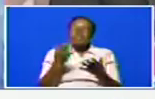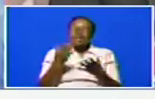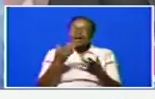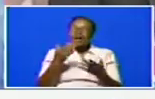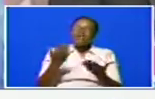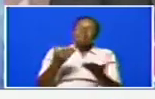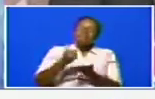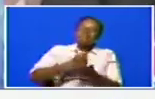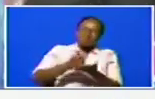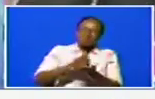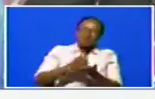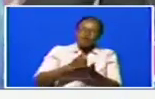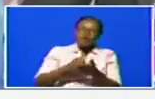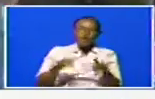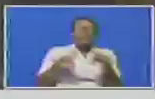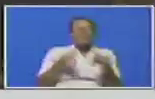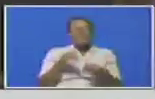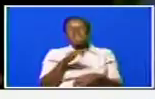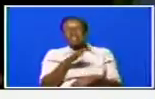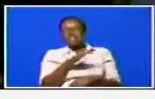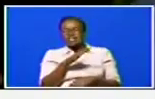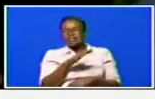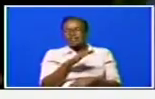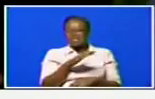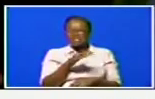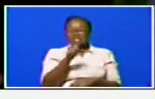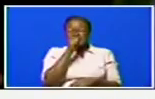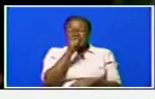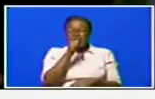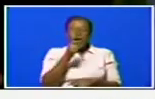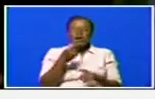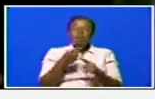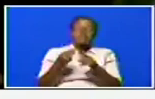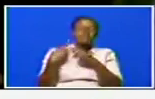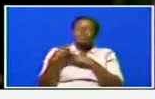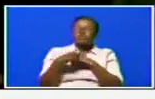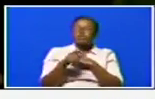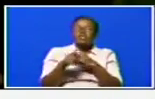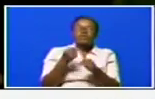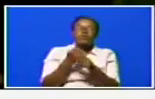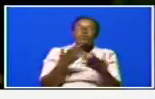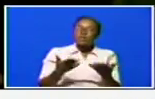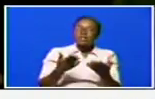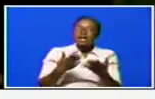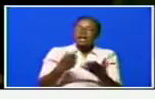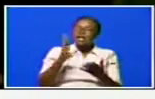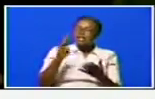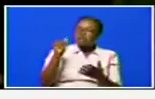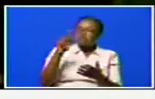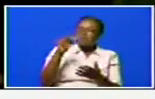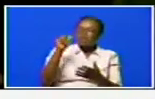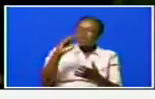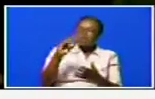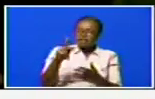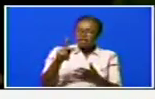tungu kusubiri chajio, lakini hata hivyo jukumu letu kama wana habari kama wewe ufanyavyo pale na huyu Baraka Mluka nimesikia kikuchesha